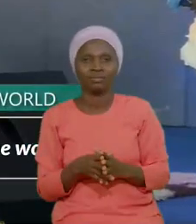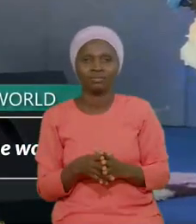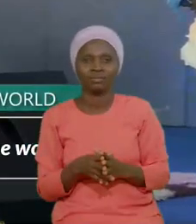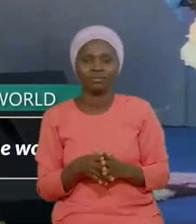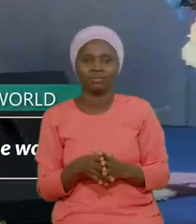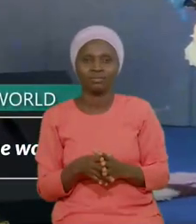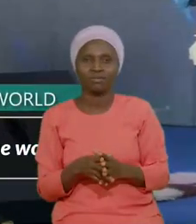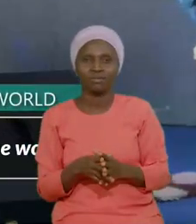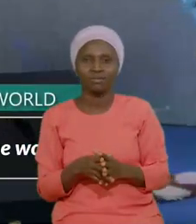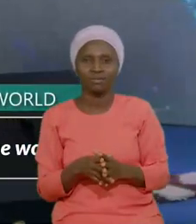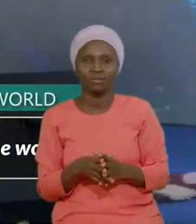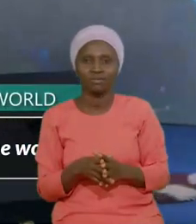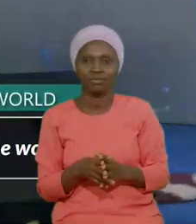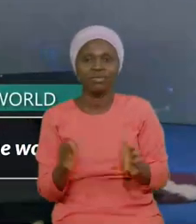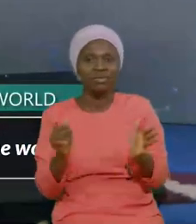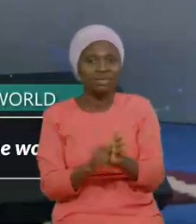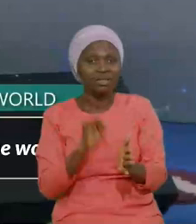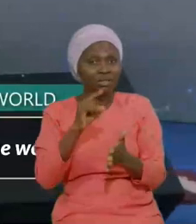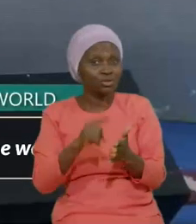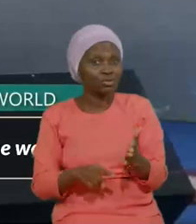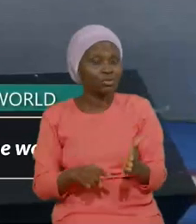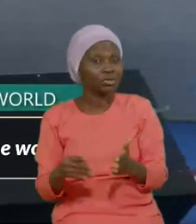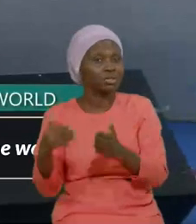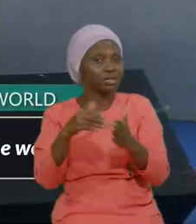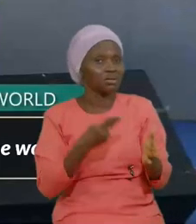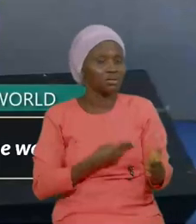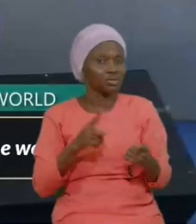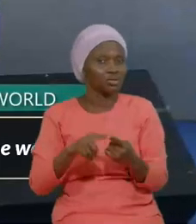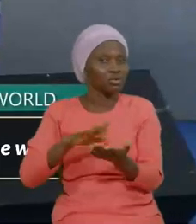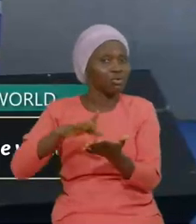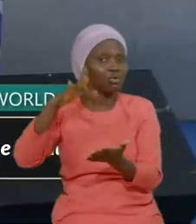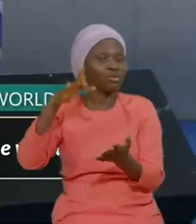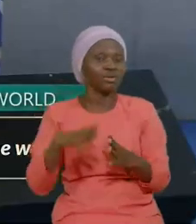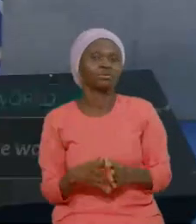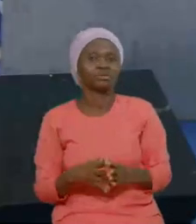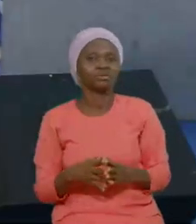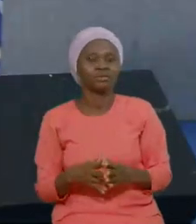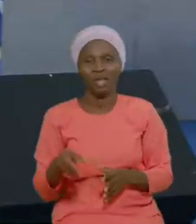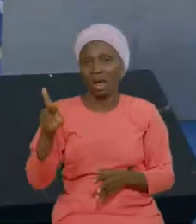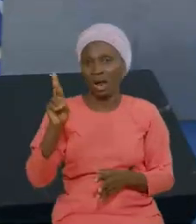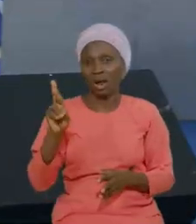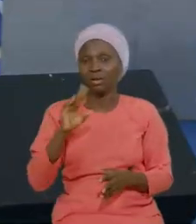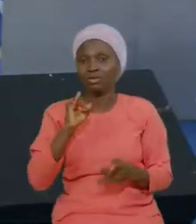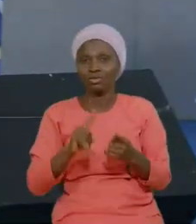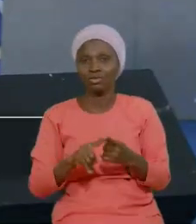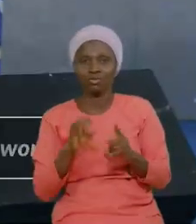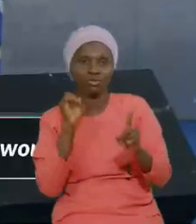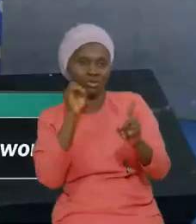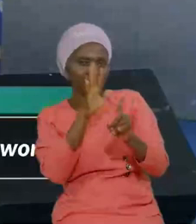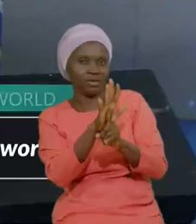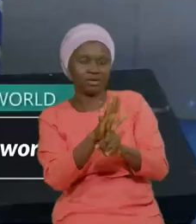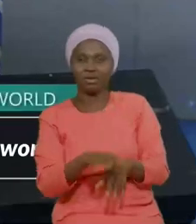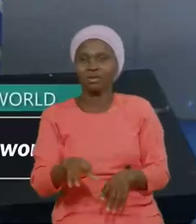Je vais t'occuper dans les bonnes choses qui se passent autour de moi. Et ça te conduit à la